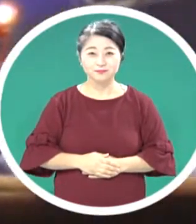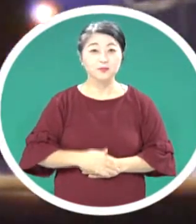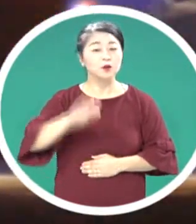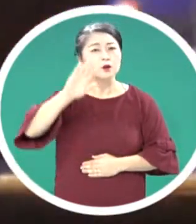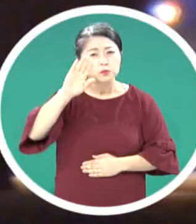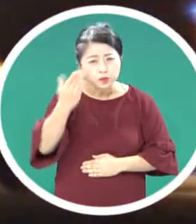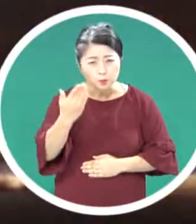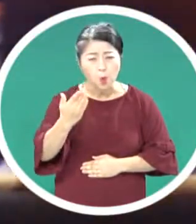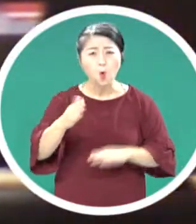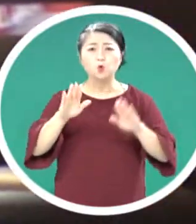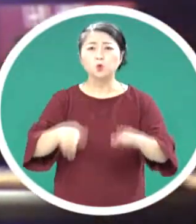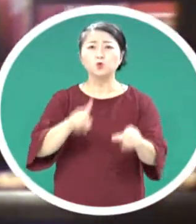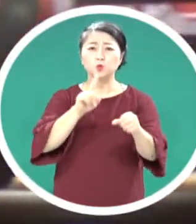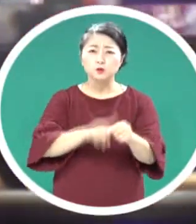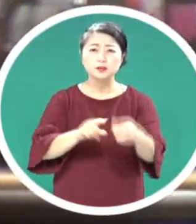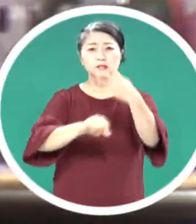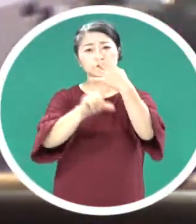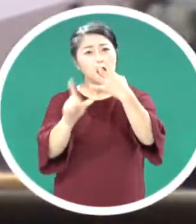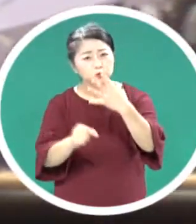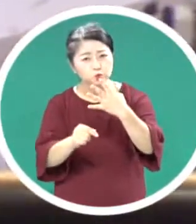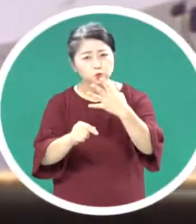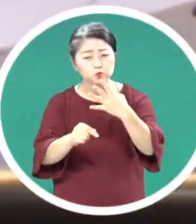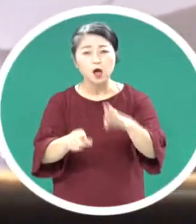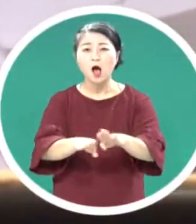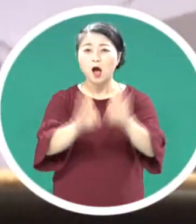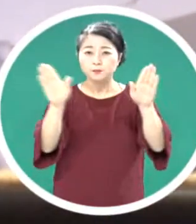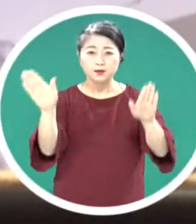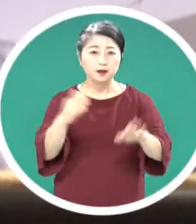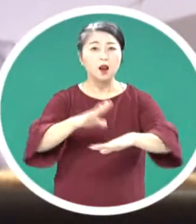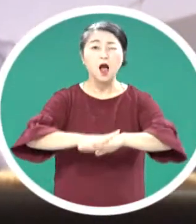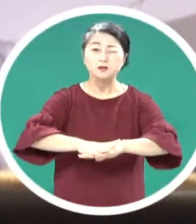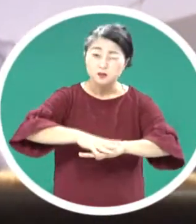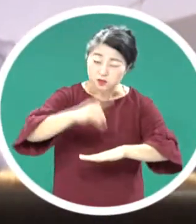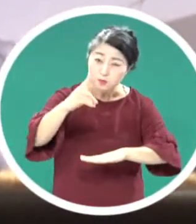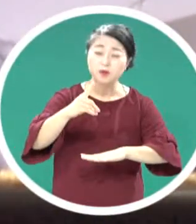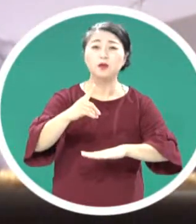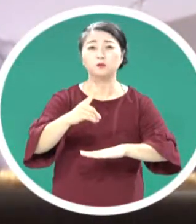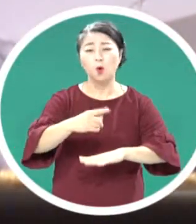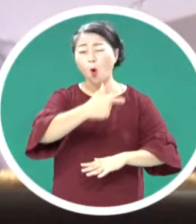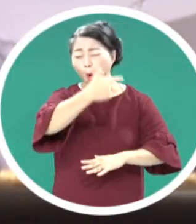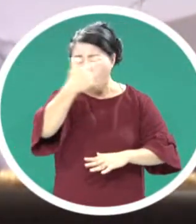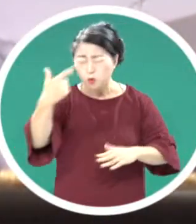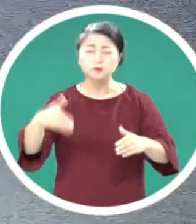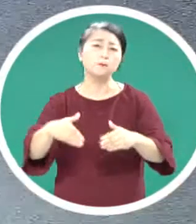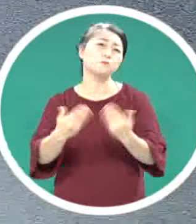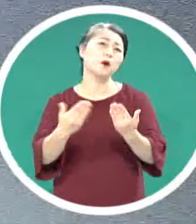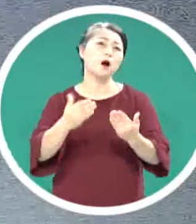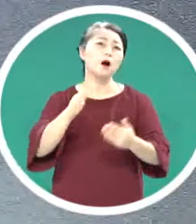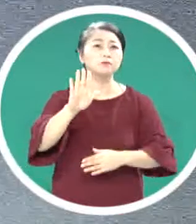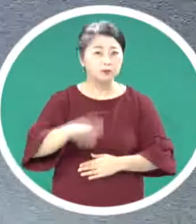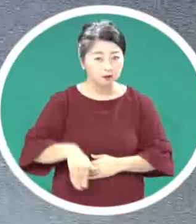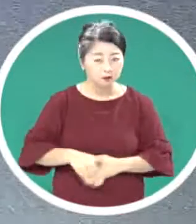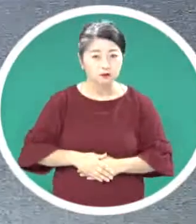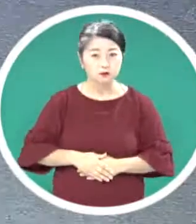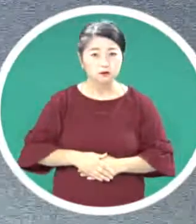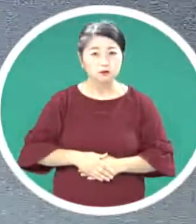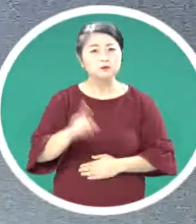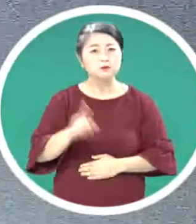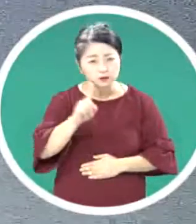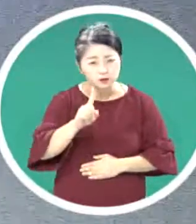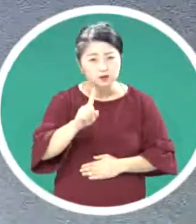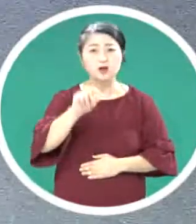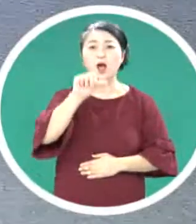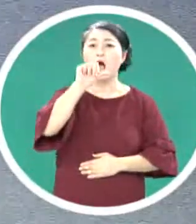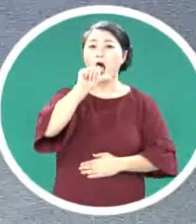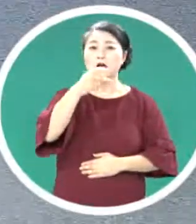しかし今年4月、開港以来初めてとなる大きな事故が起こった。芦